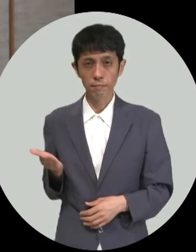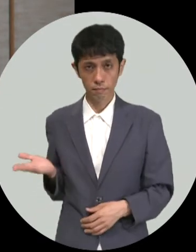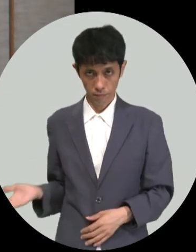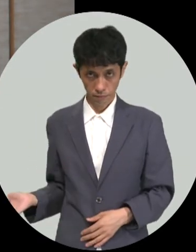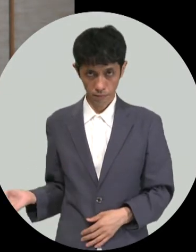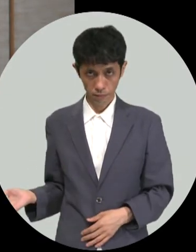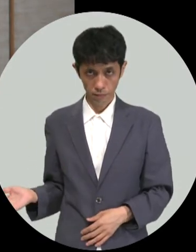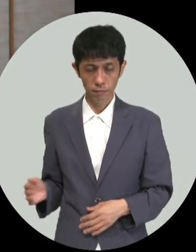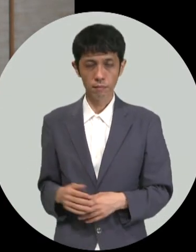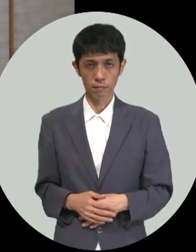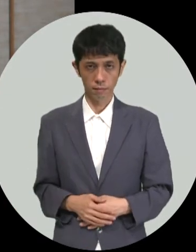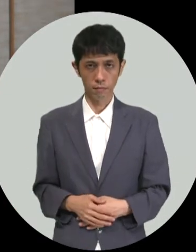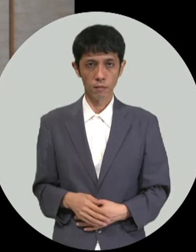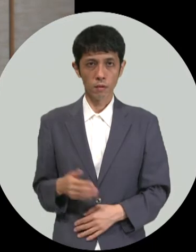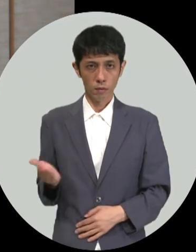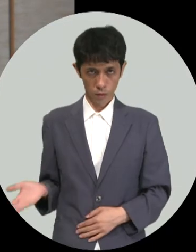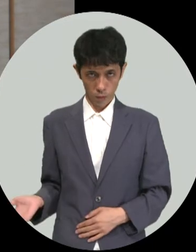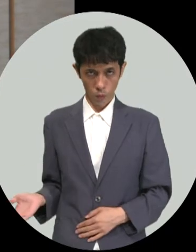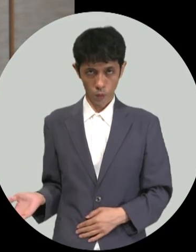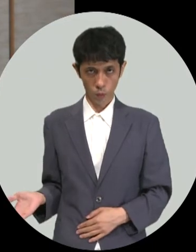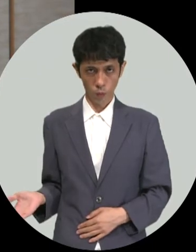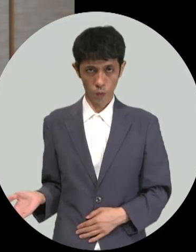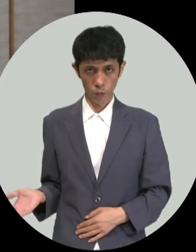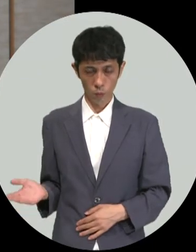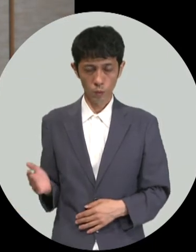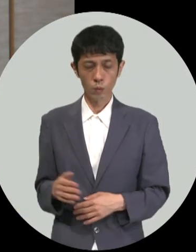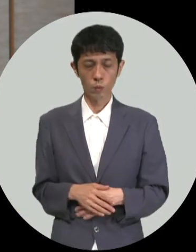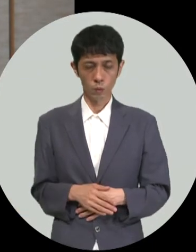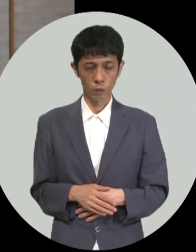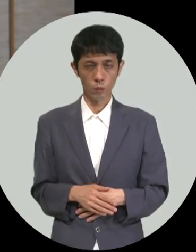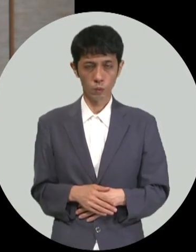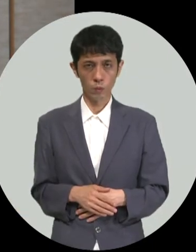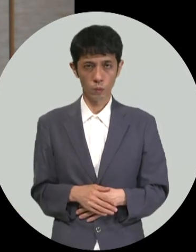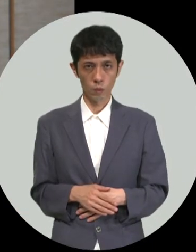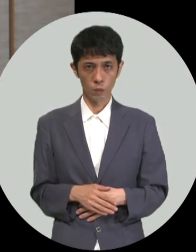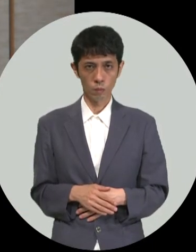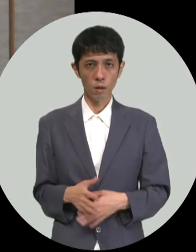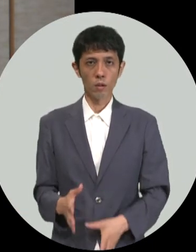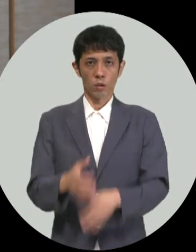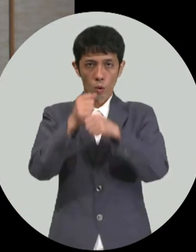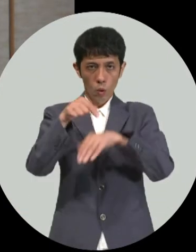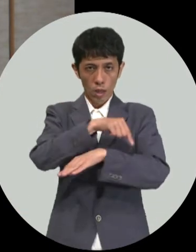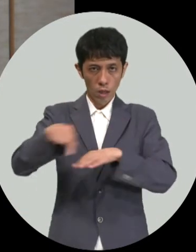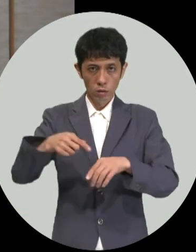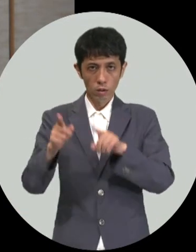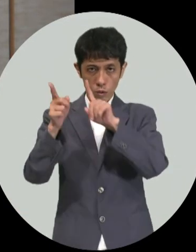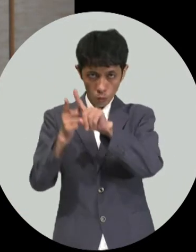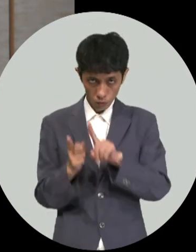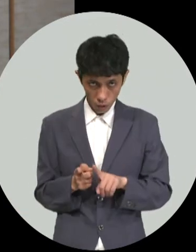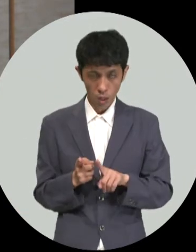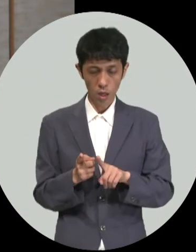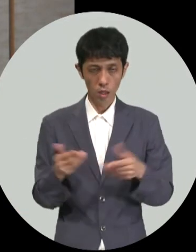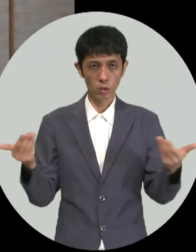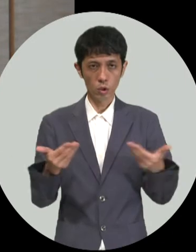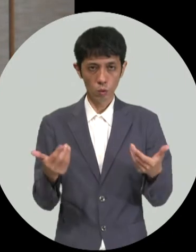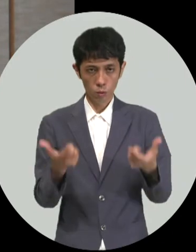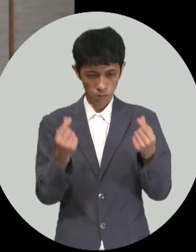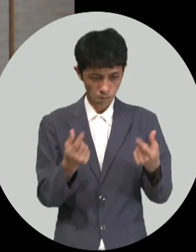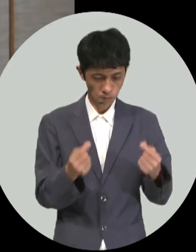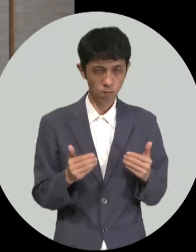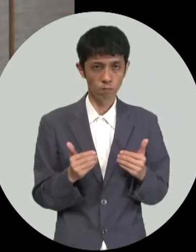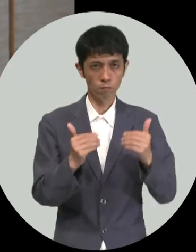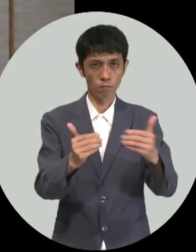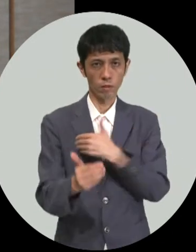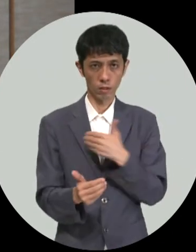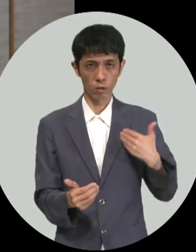本一、また新産業創造、府民の安心安全など総合計画に沿った事業を着実に実施でき